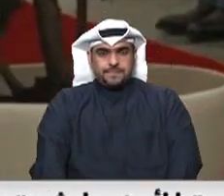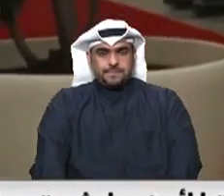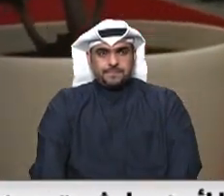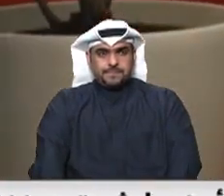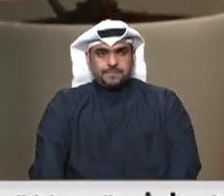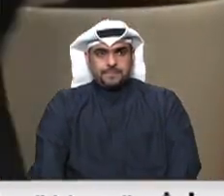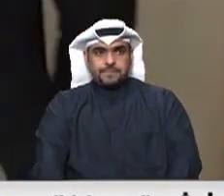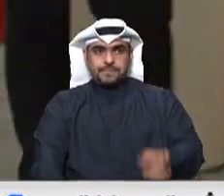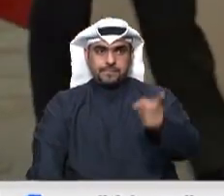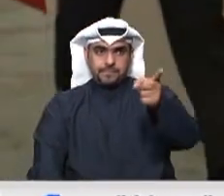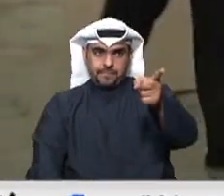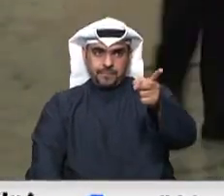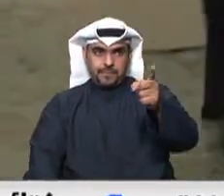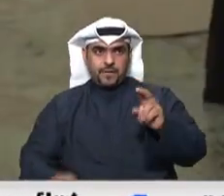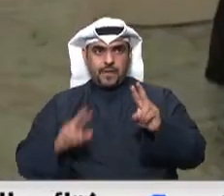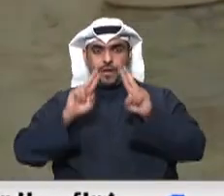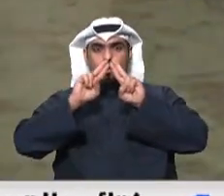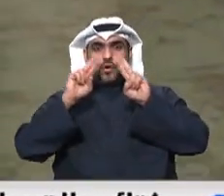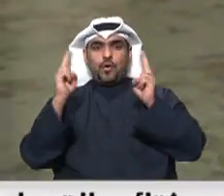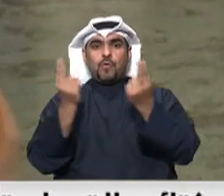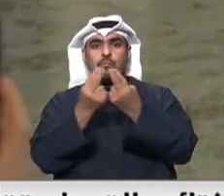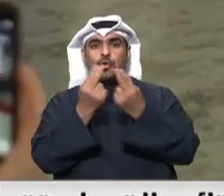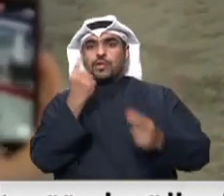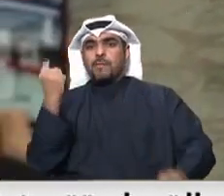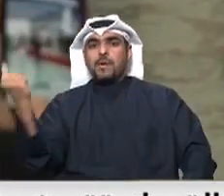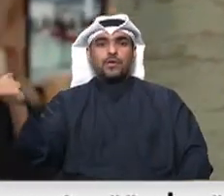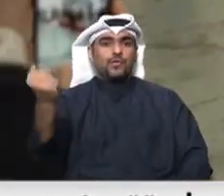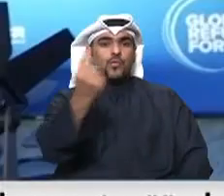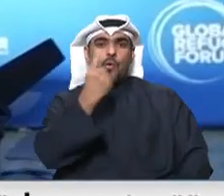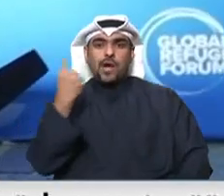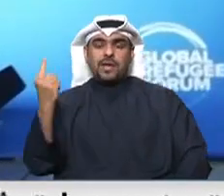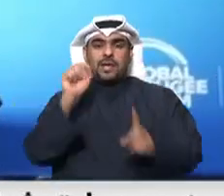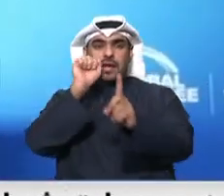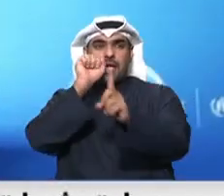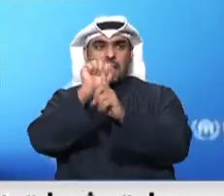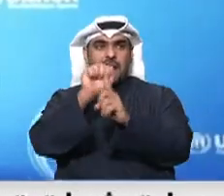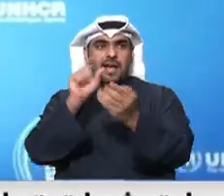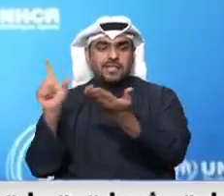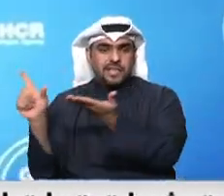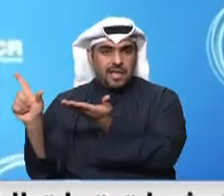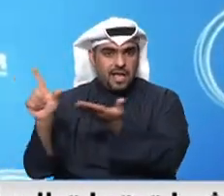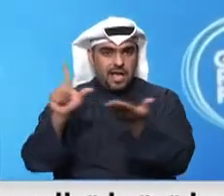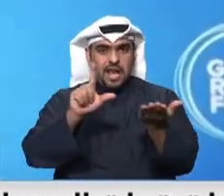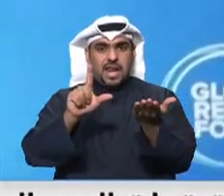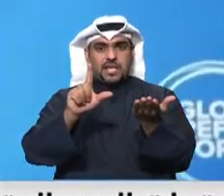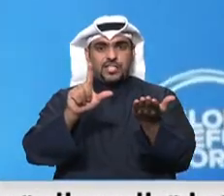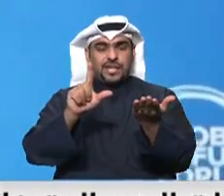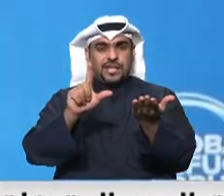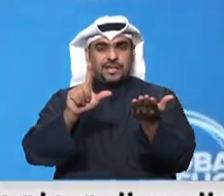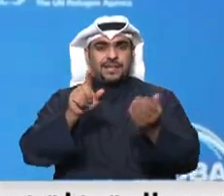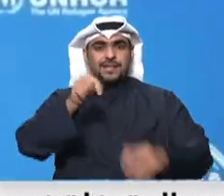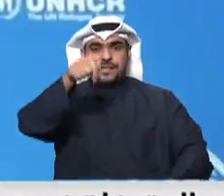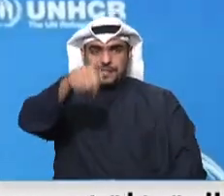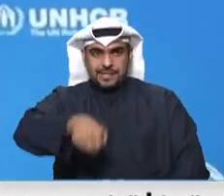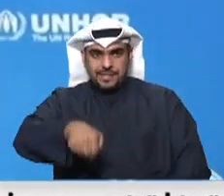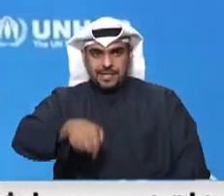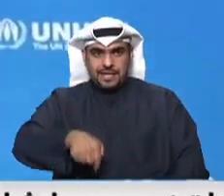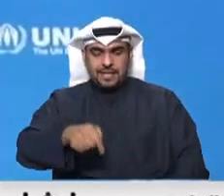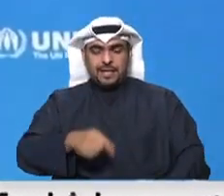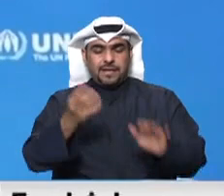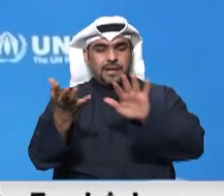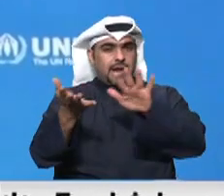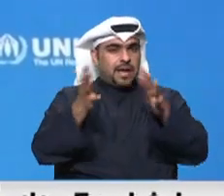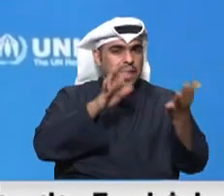مؤتمر دولي للاجئين نظمته المفوضية العليا لحقوق اللاجئين في جنيف لبحث أوضاع